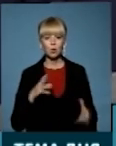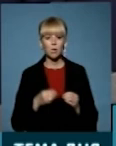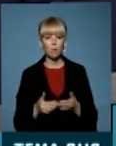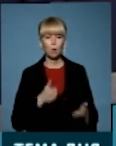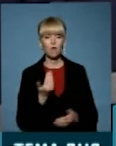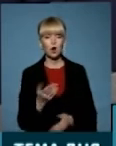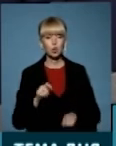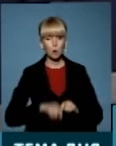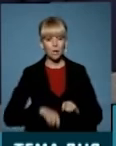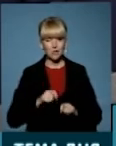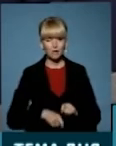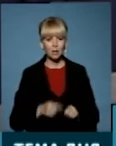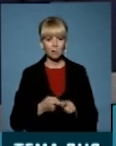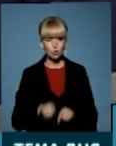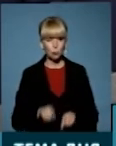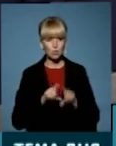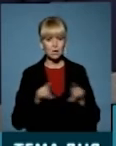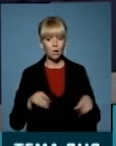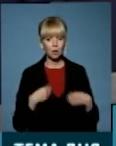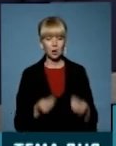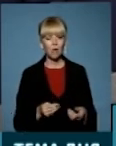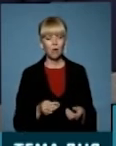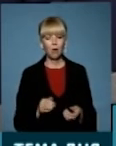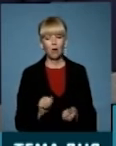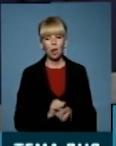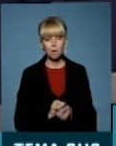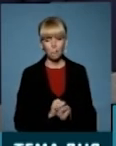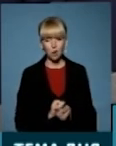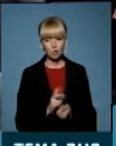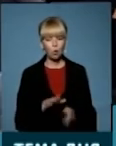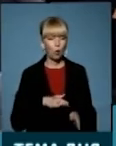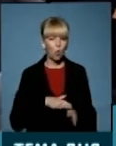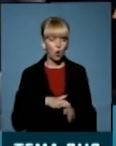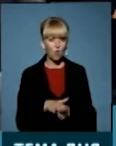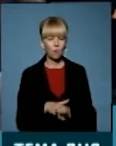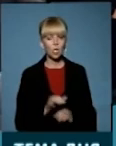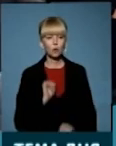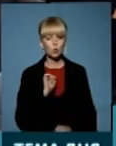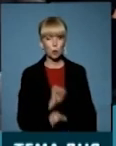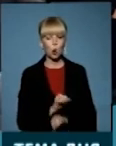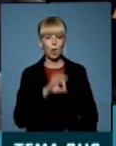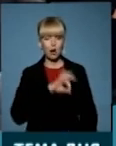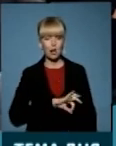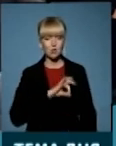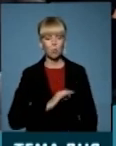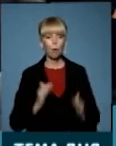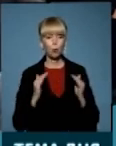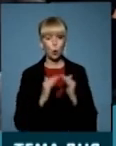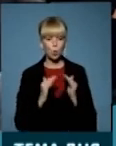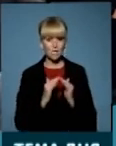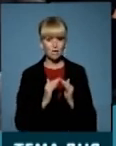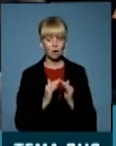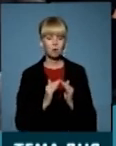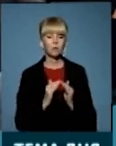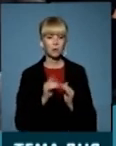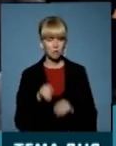попередньої вашої перевірки цьому закладу надано матеріали щодо повного зупинення експлуатації будівлі. Тим не